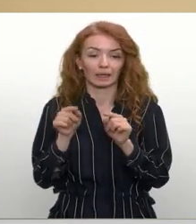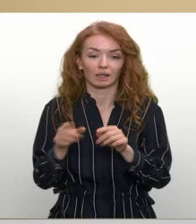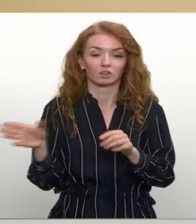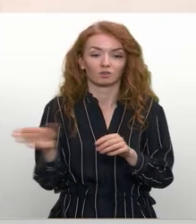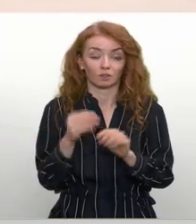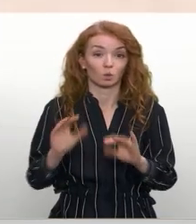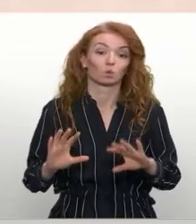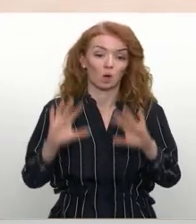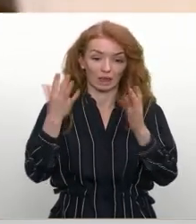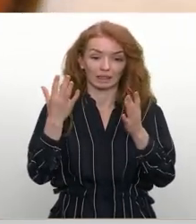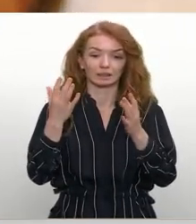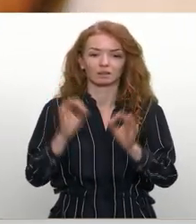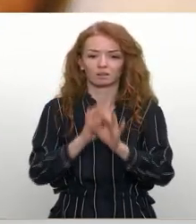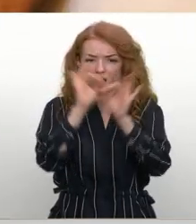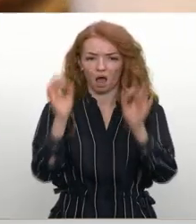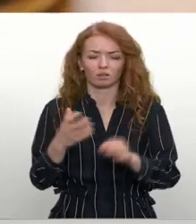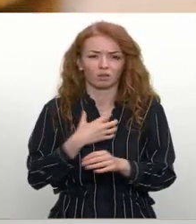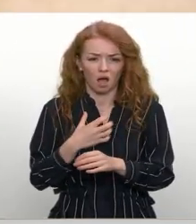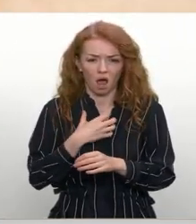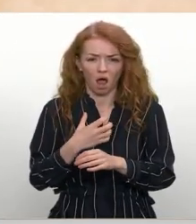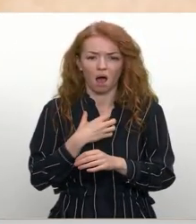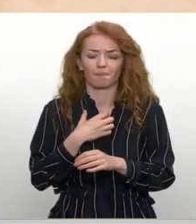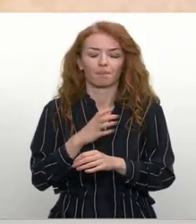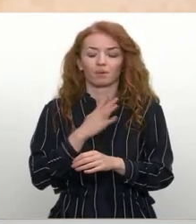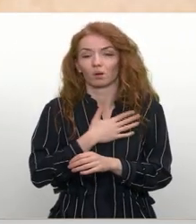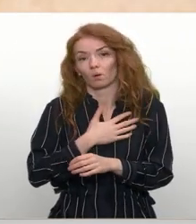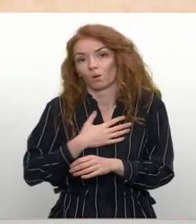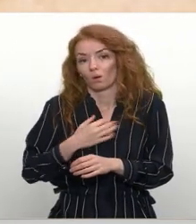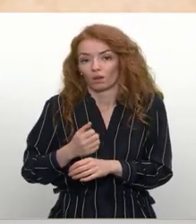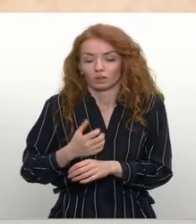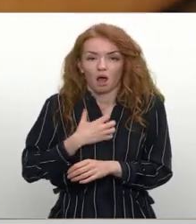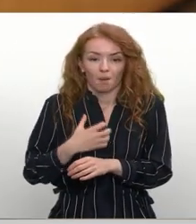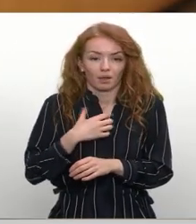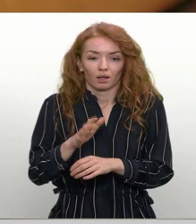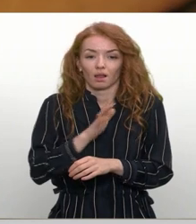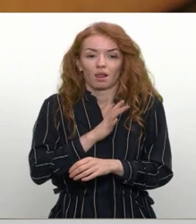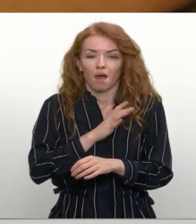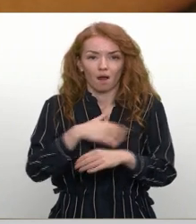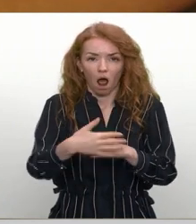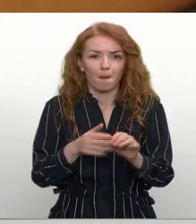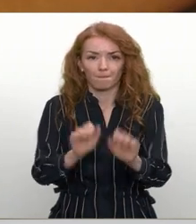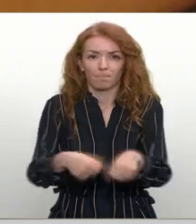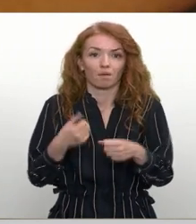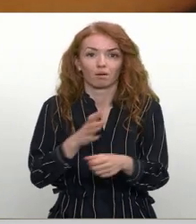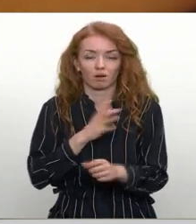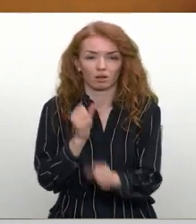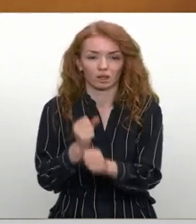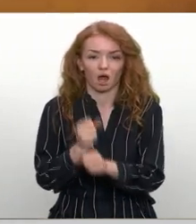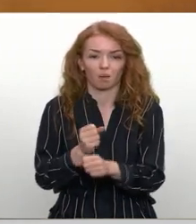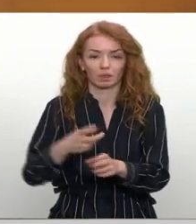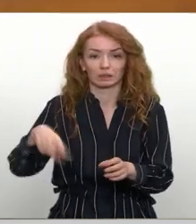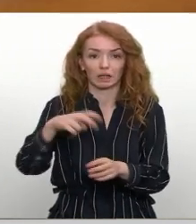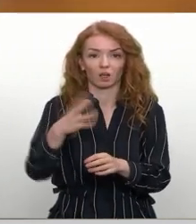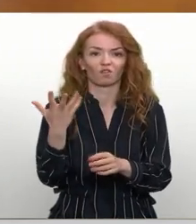tā noticies. Sāk sāpēt, sāpes bija nepanesams, kad nevarēja apavs uzvilkt. Darbā vajadzēja staigāt